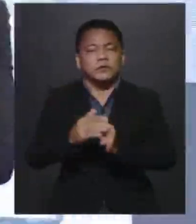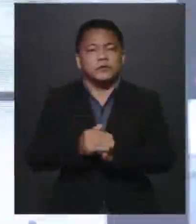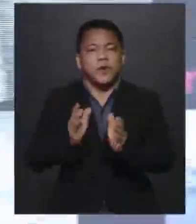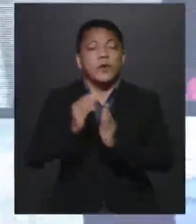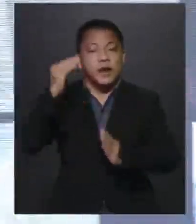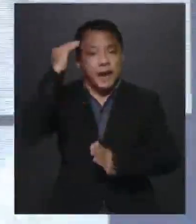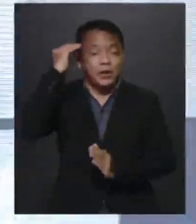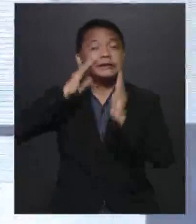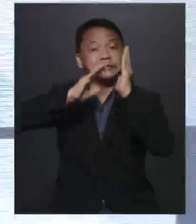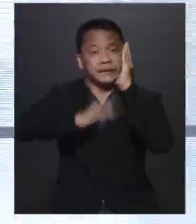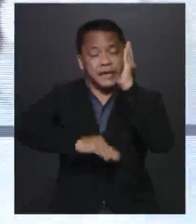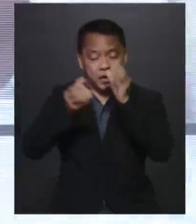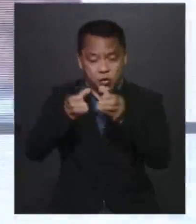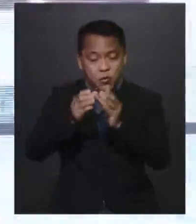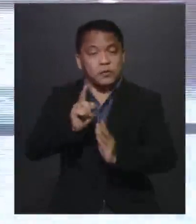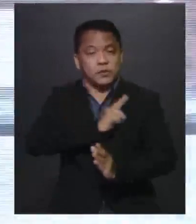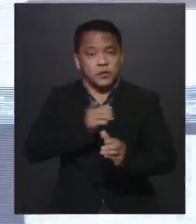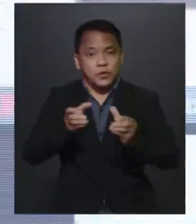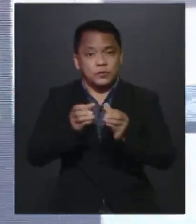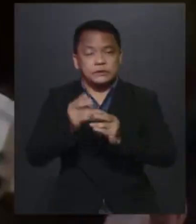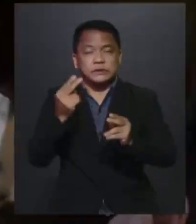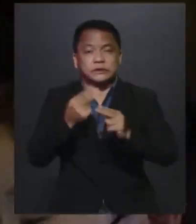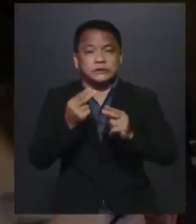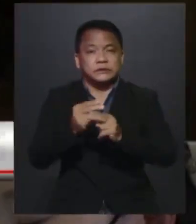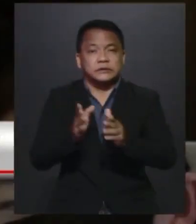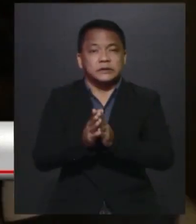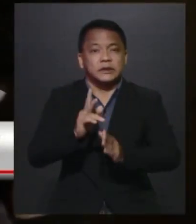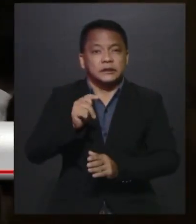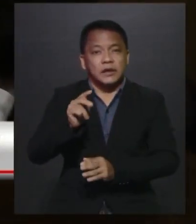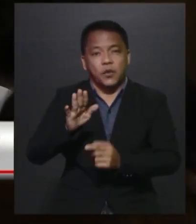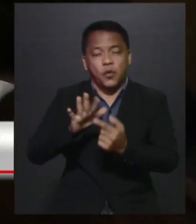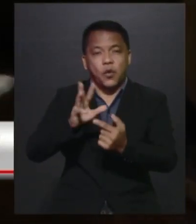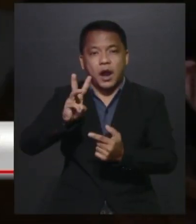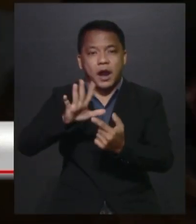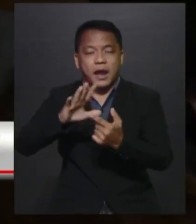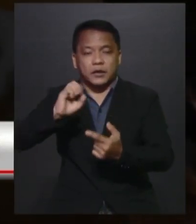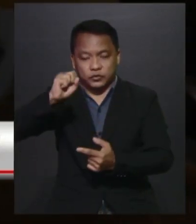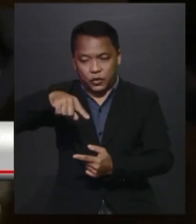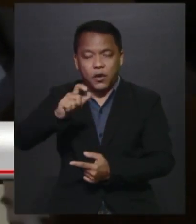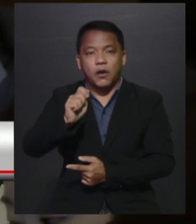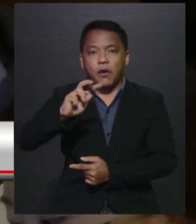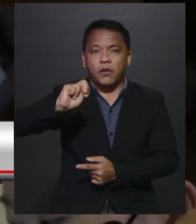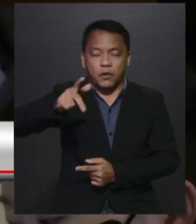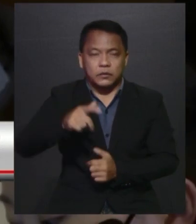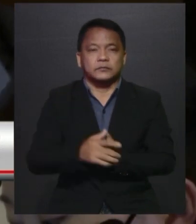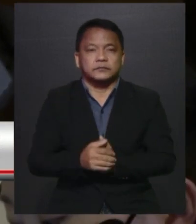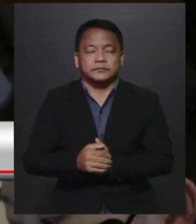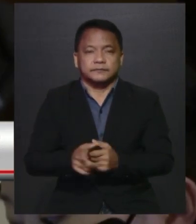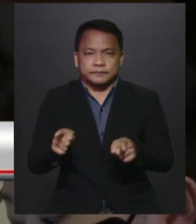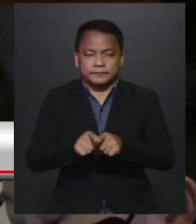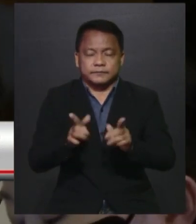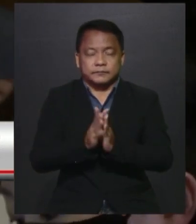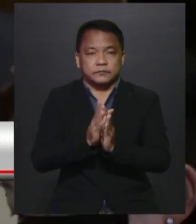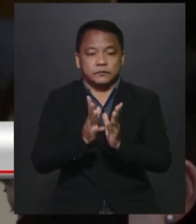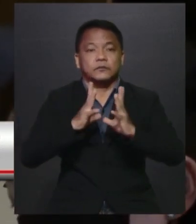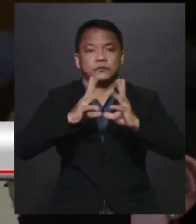กของเกาหลีใต้นะคะทีมที่ไปเล่นด้วยนี่คือชื่อทีมว่าฮวาซองไอบีเคเอาทอสนะคะโดยส